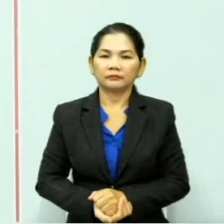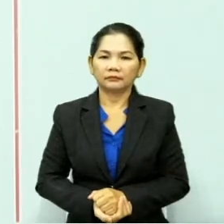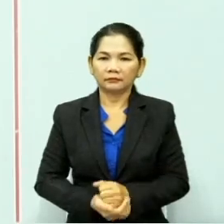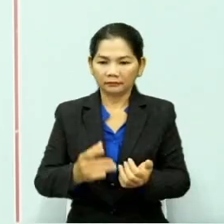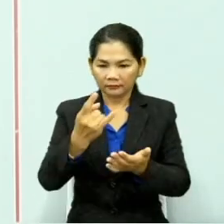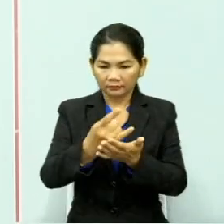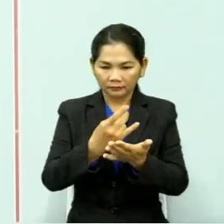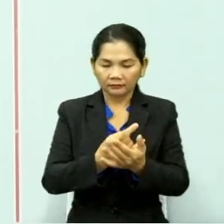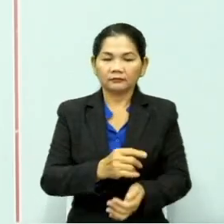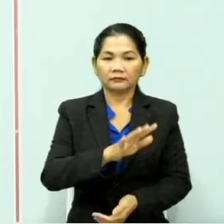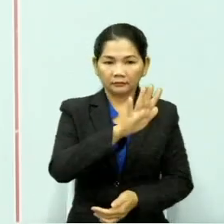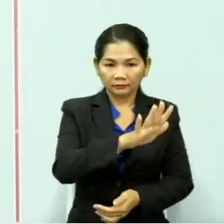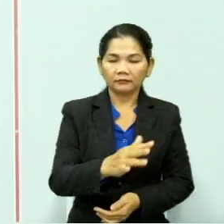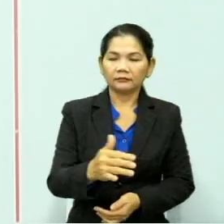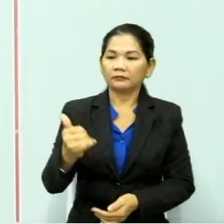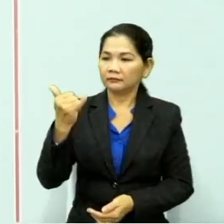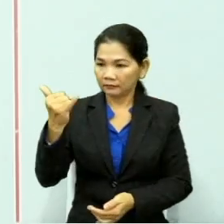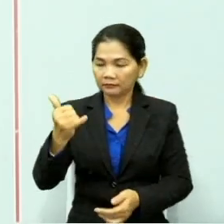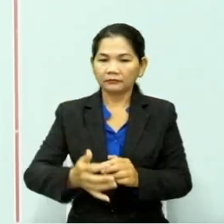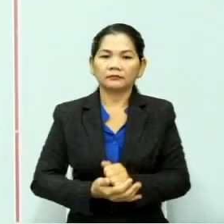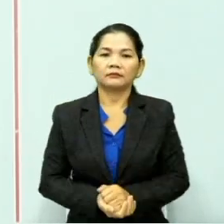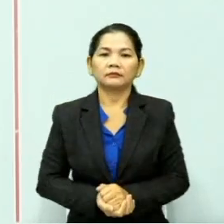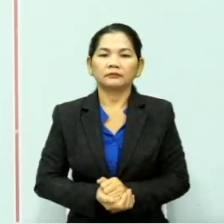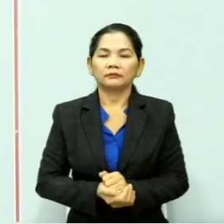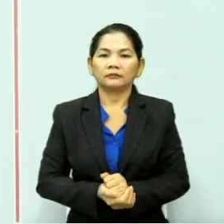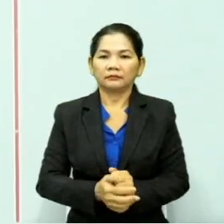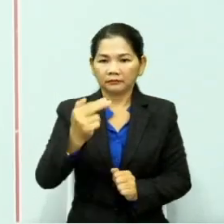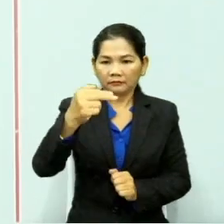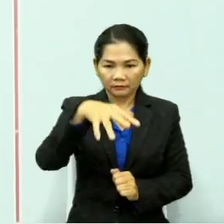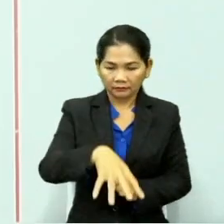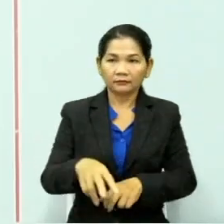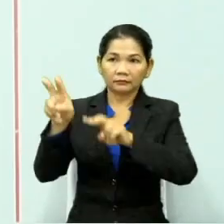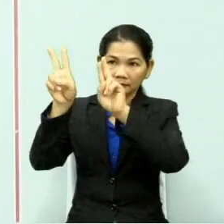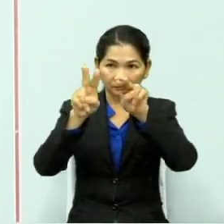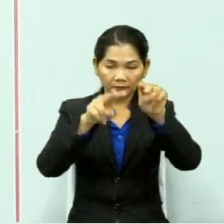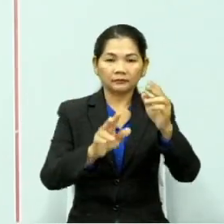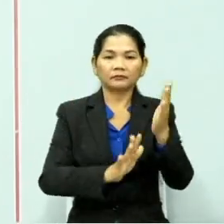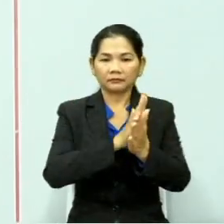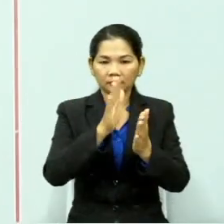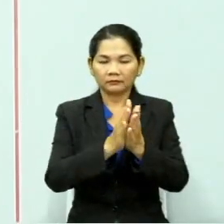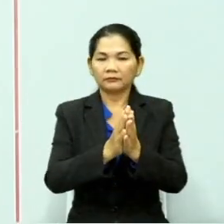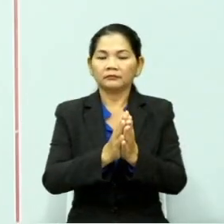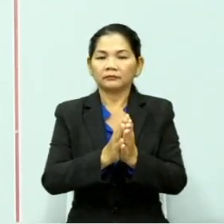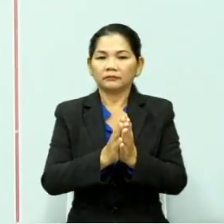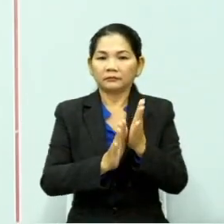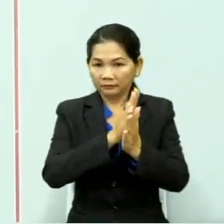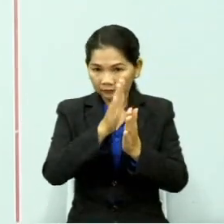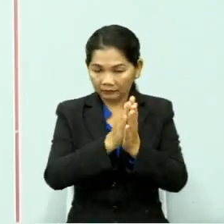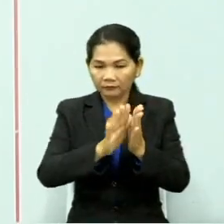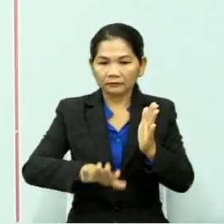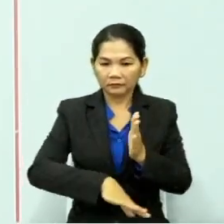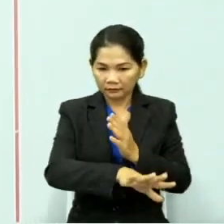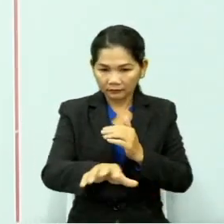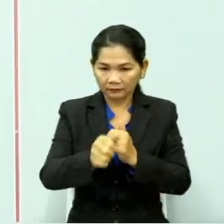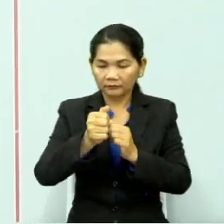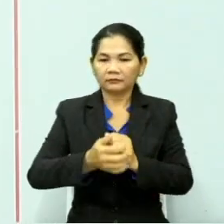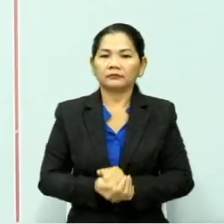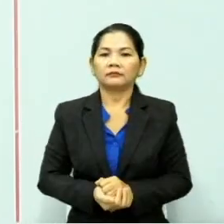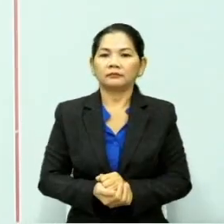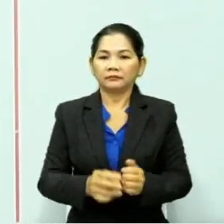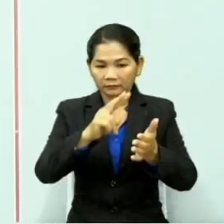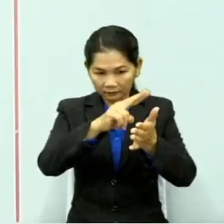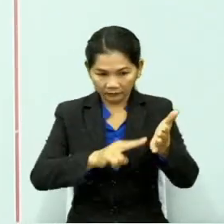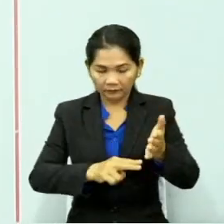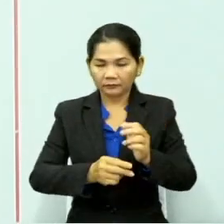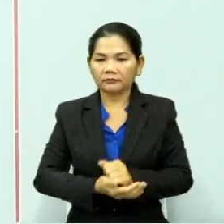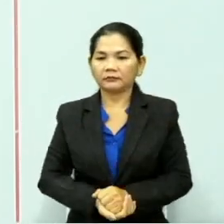mưa liên ti hà sập ra mũi cần láng test chó không pro tế cám bụi chìa âm